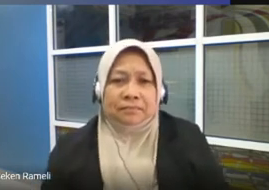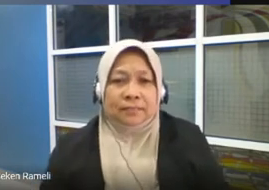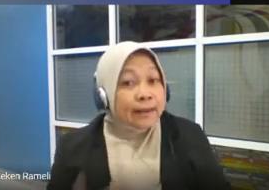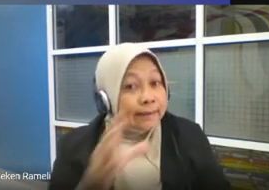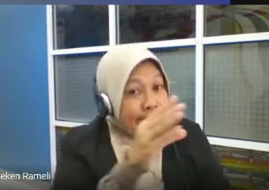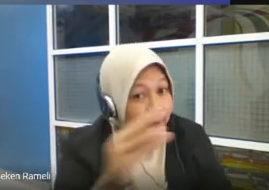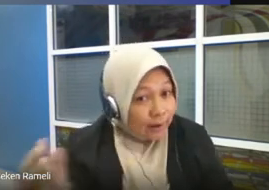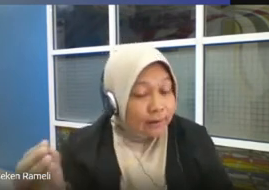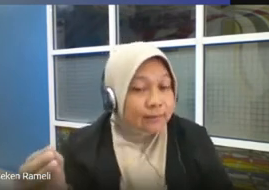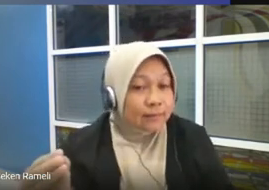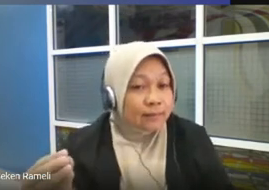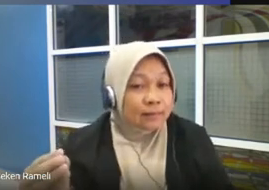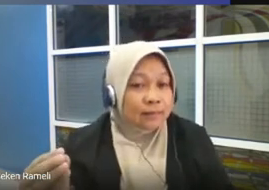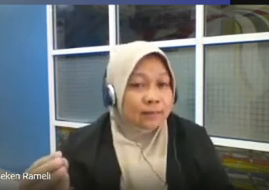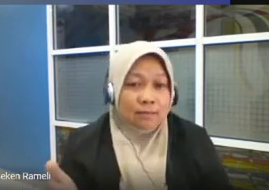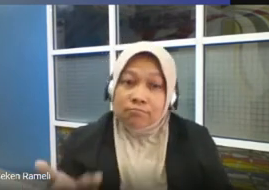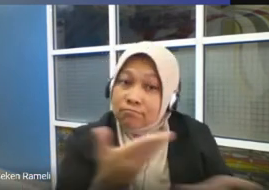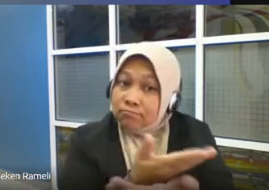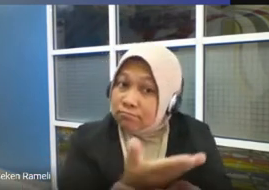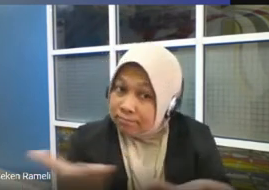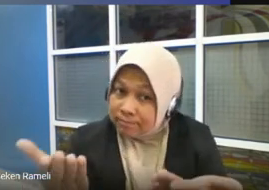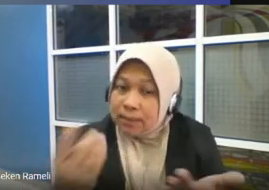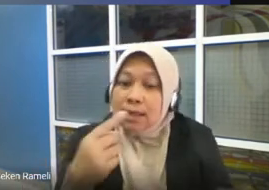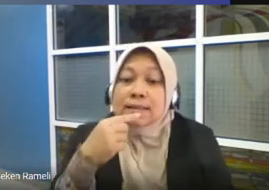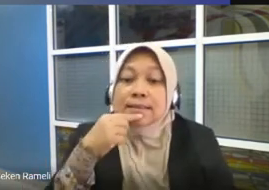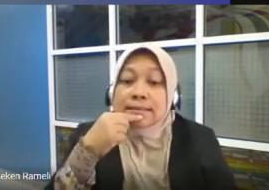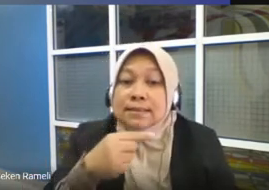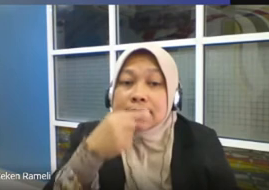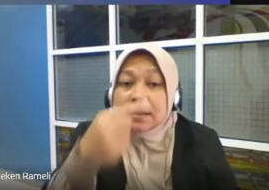Dan anda sebut dengan